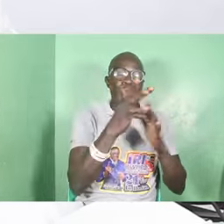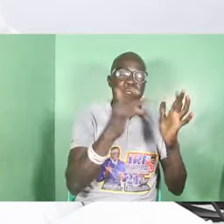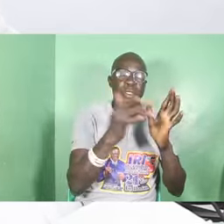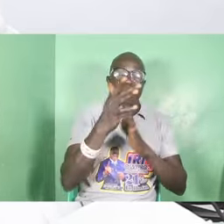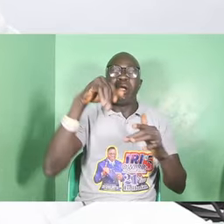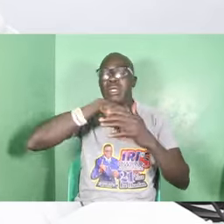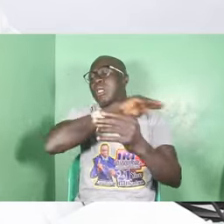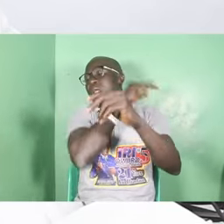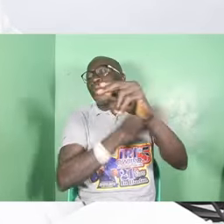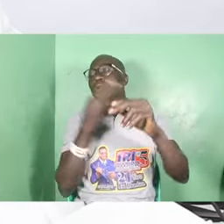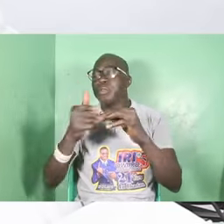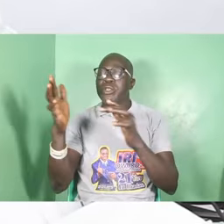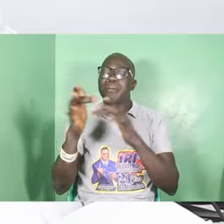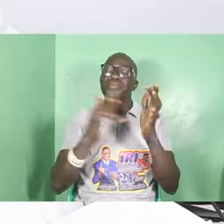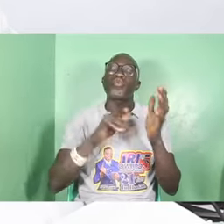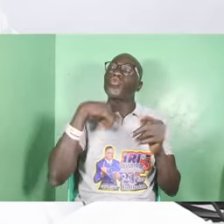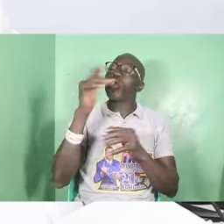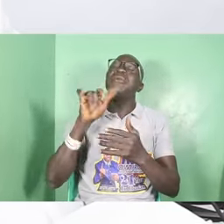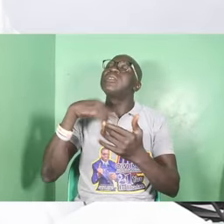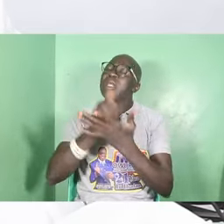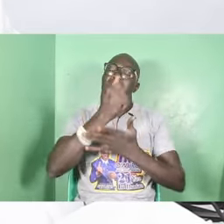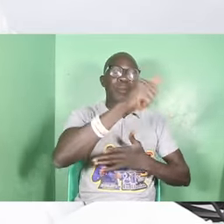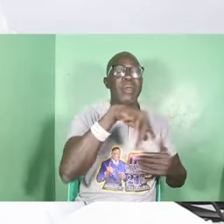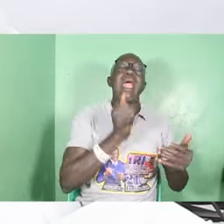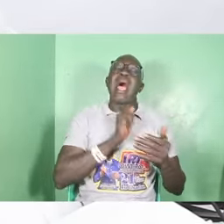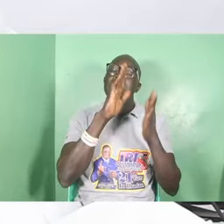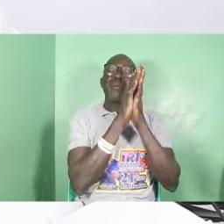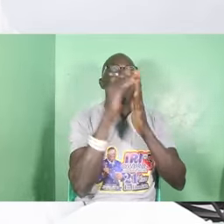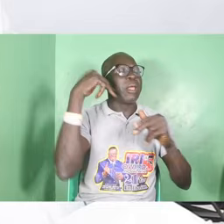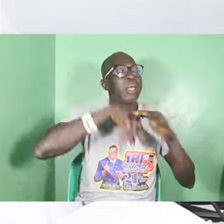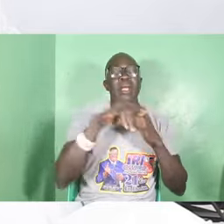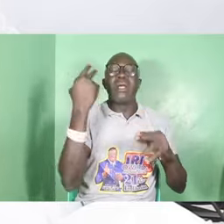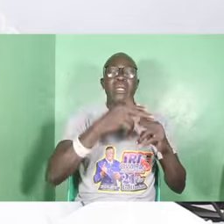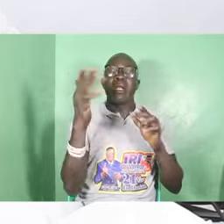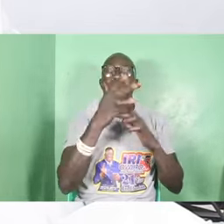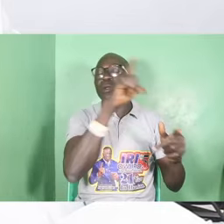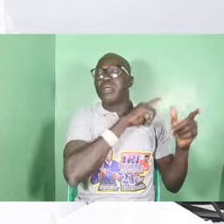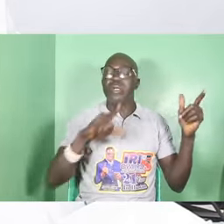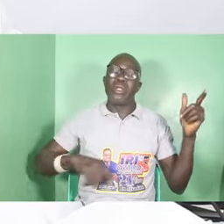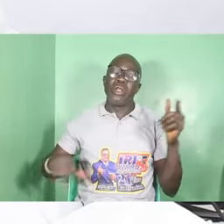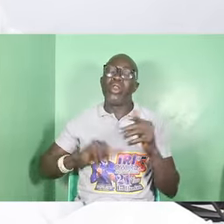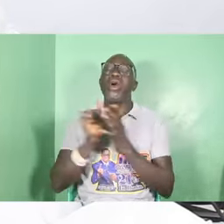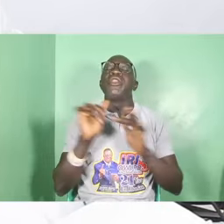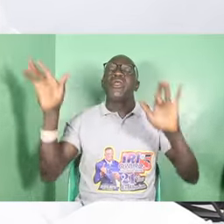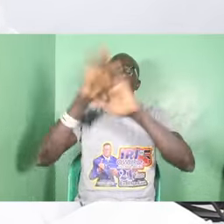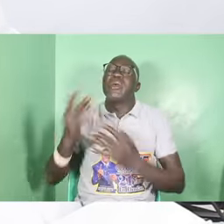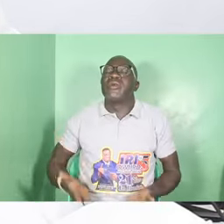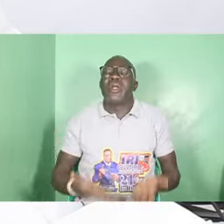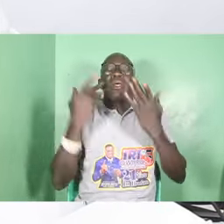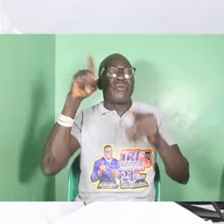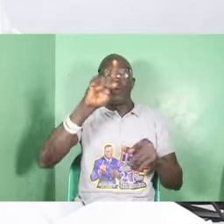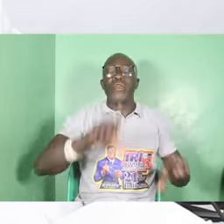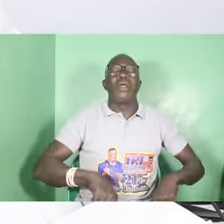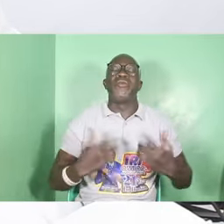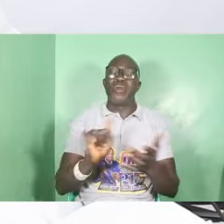name of Jesus. In the name of Jesus. Ogbo en pa wa le sa. So that can see. Emi gbadua. I pray. Roko Oluwa. In the name of Jesus. Anwa di de sa.